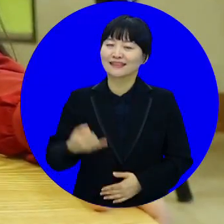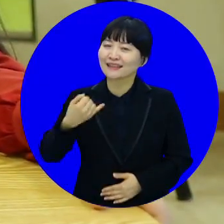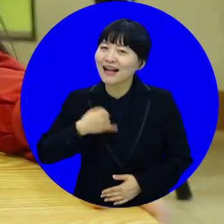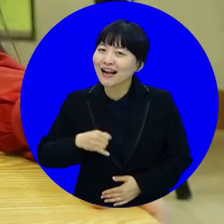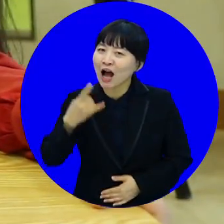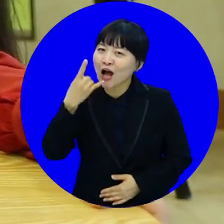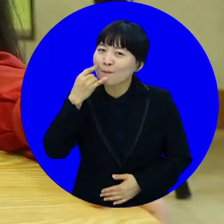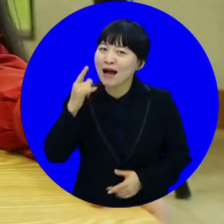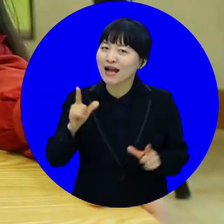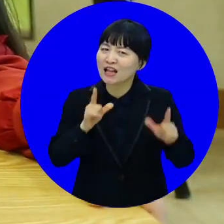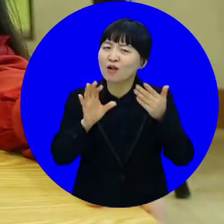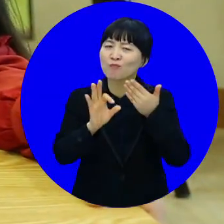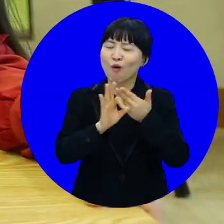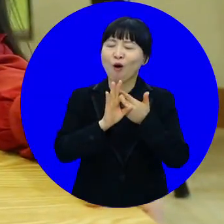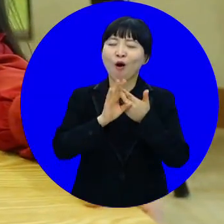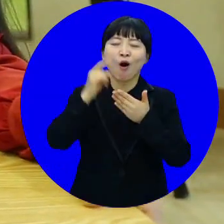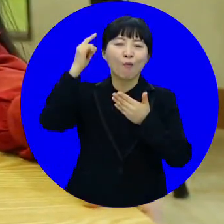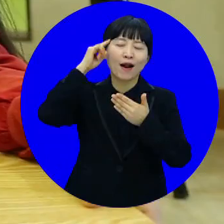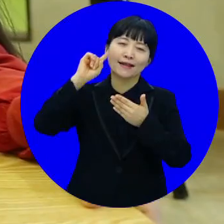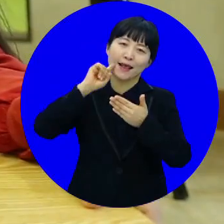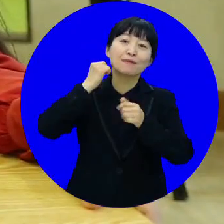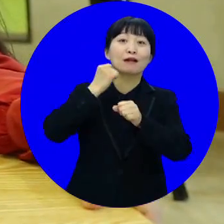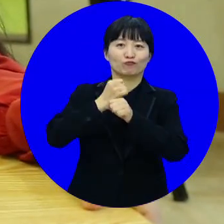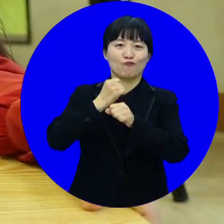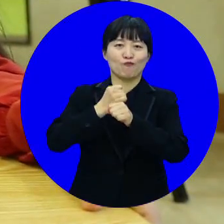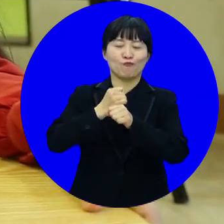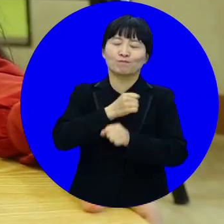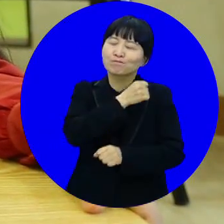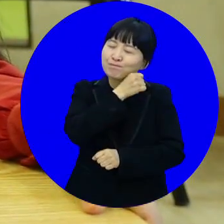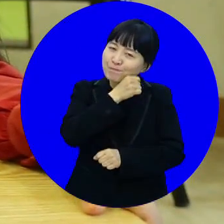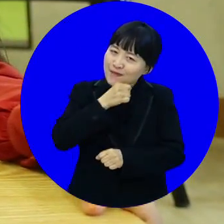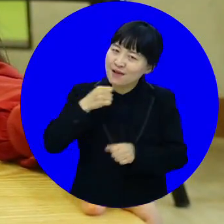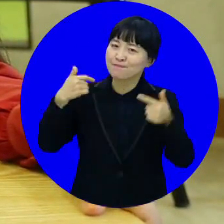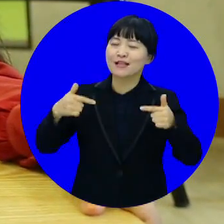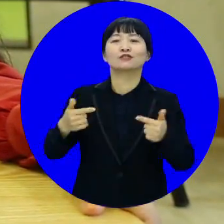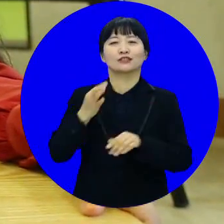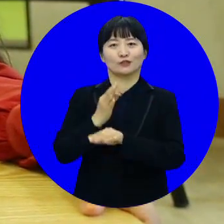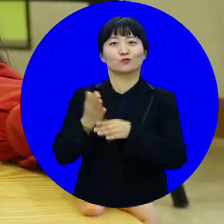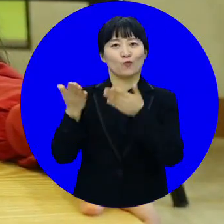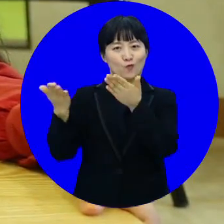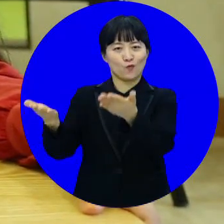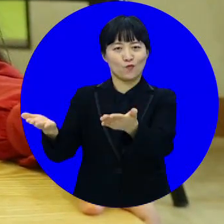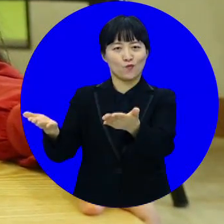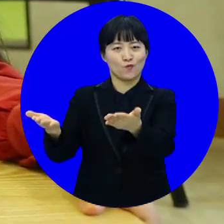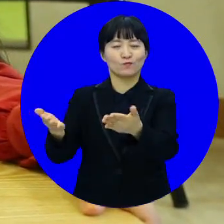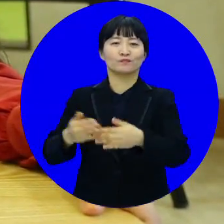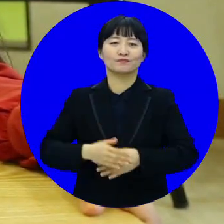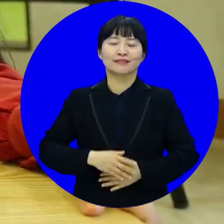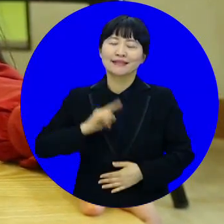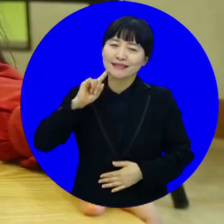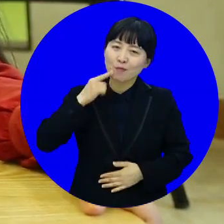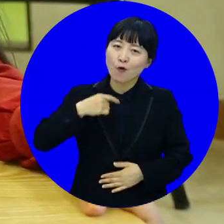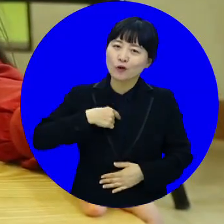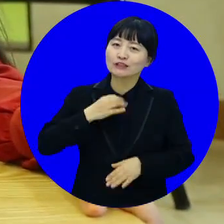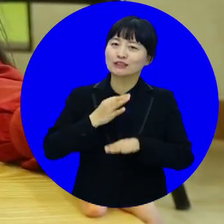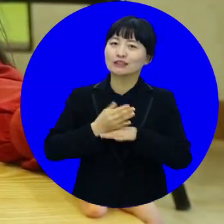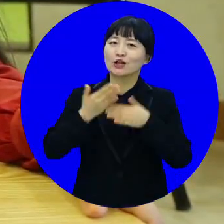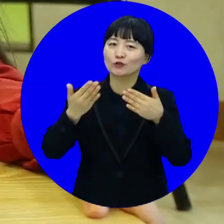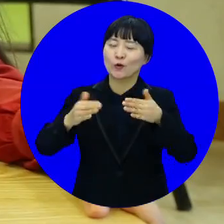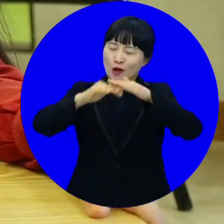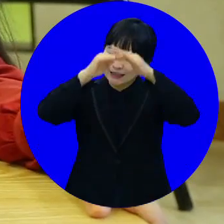미나야, 엄마랑 살면 이렇게 머리도 이쁘게 해주고 이런 맛있는 것도 맨날